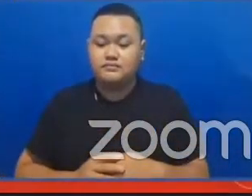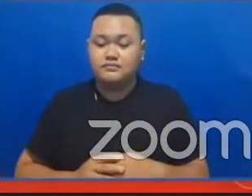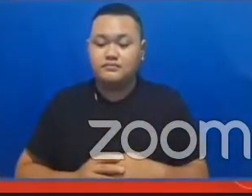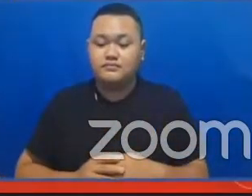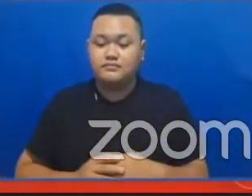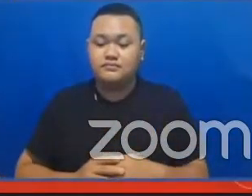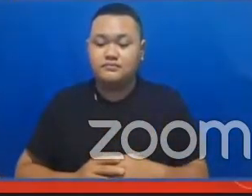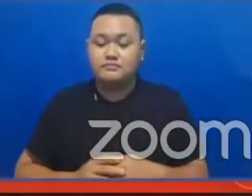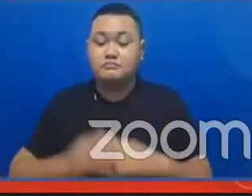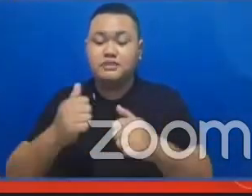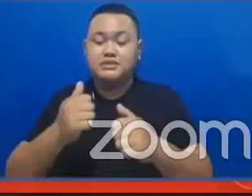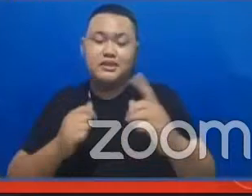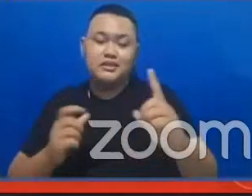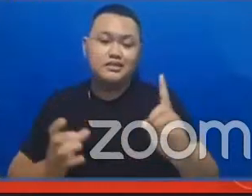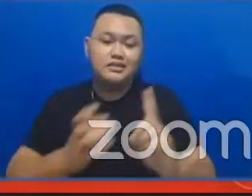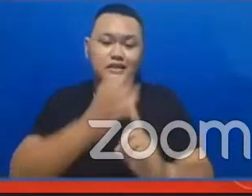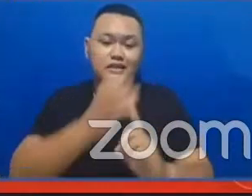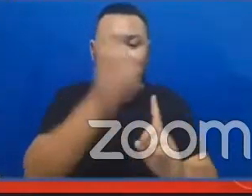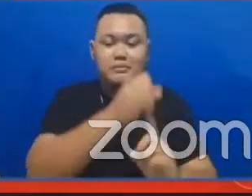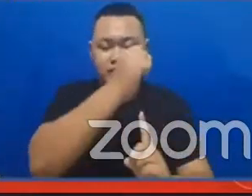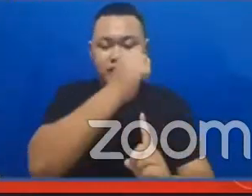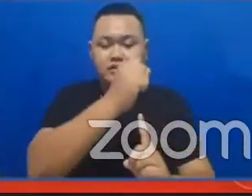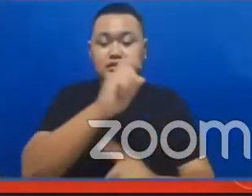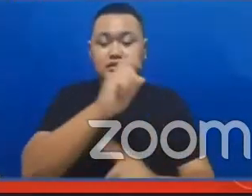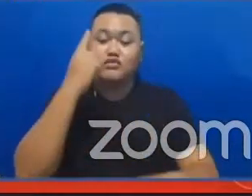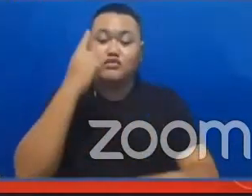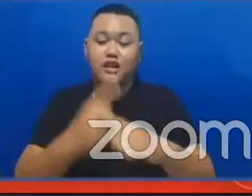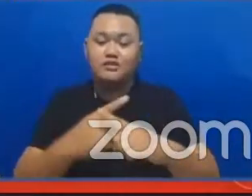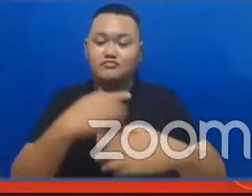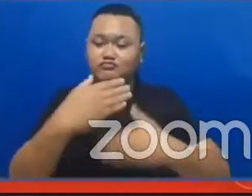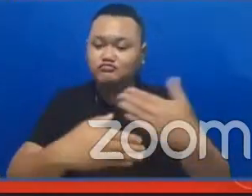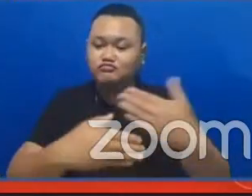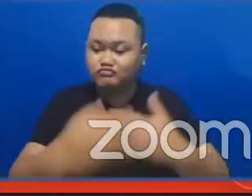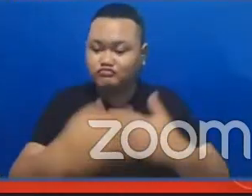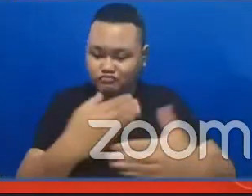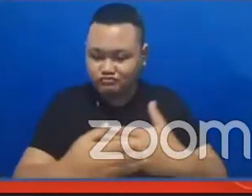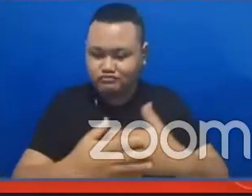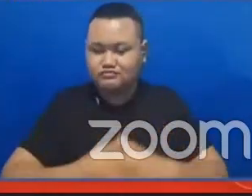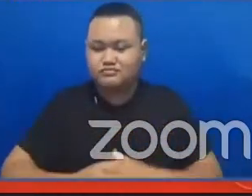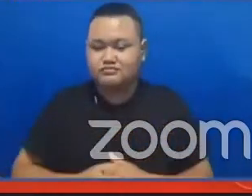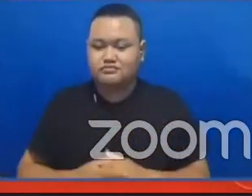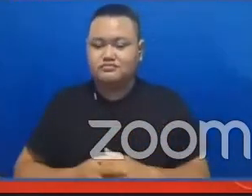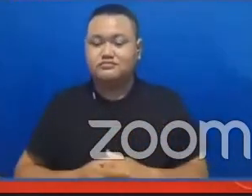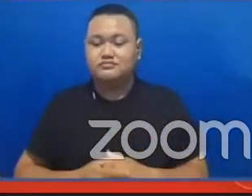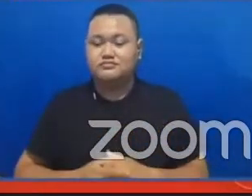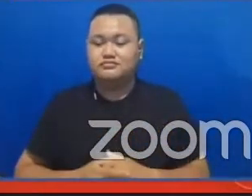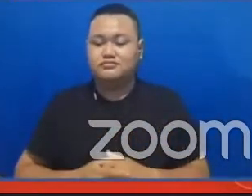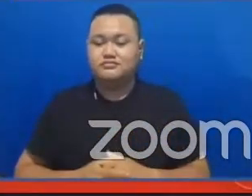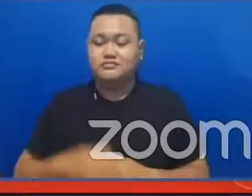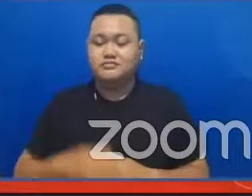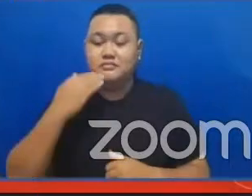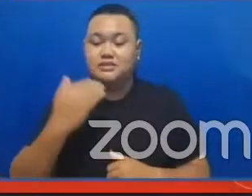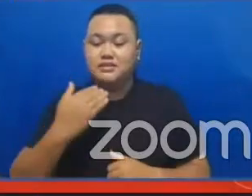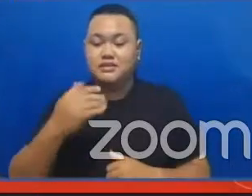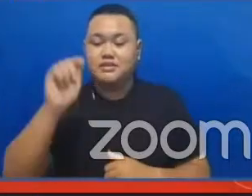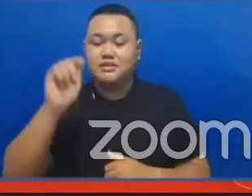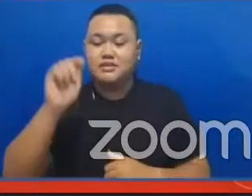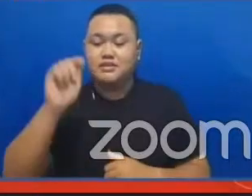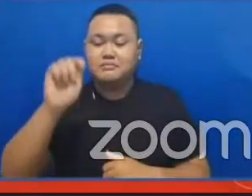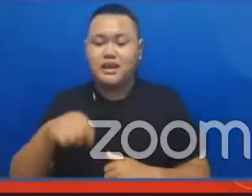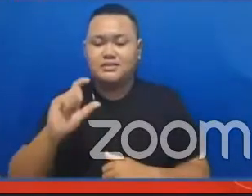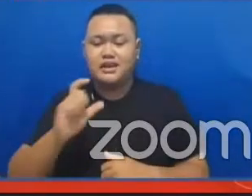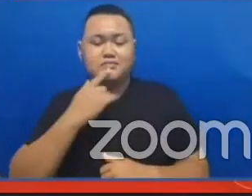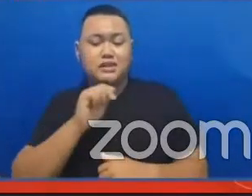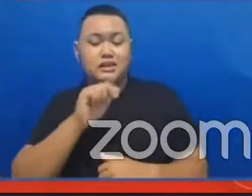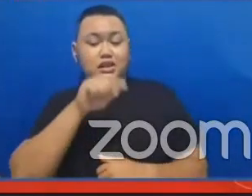metode ilmiah tercapai dalam satu kali project based tersebut. Itu. Jadi biasanya dengan cara